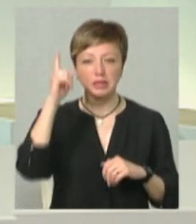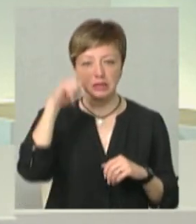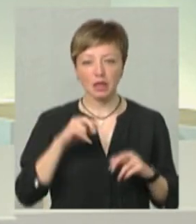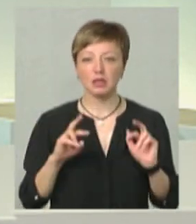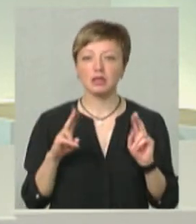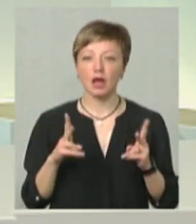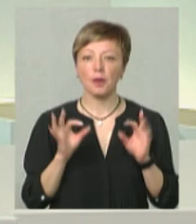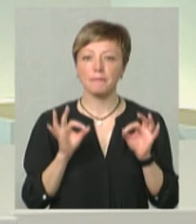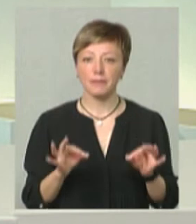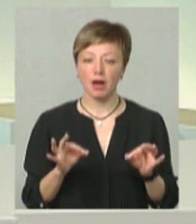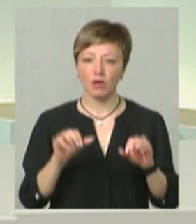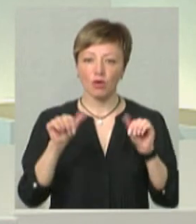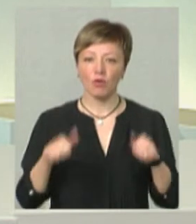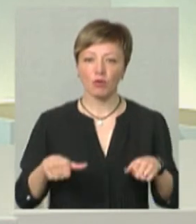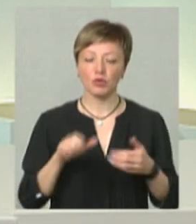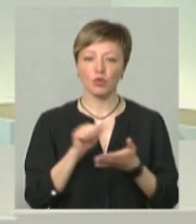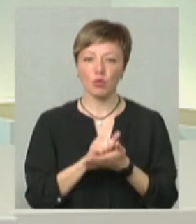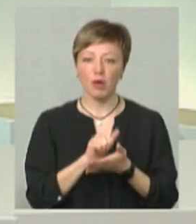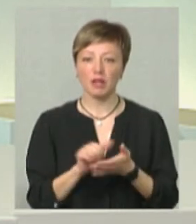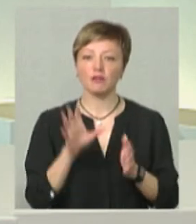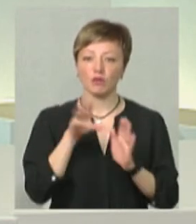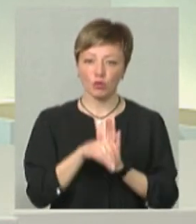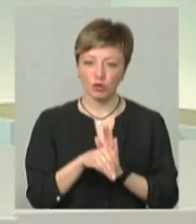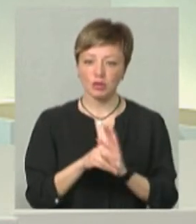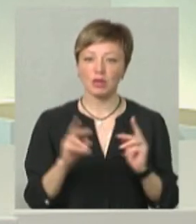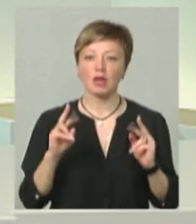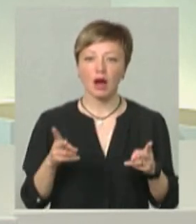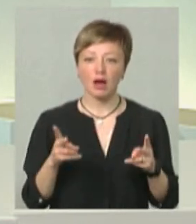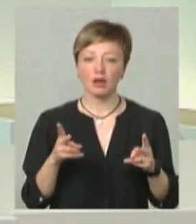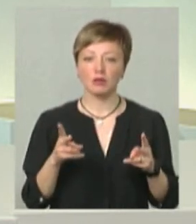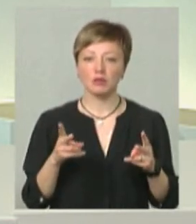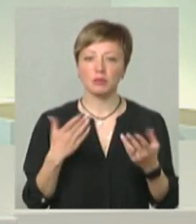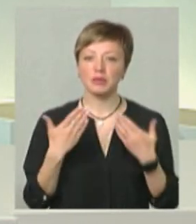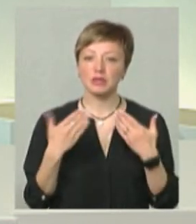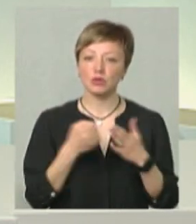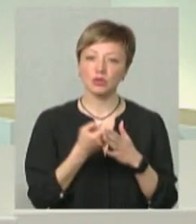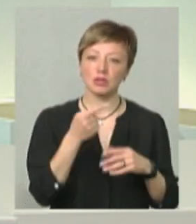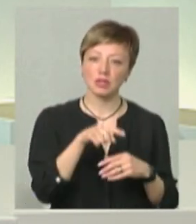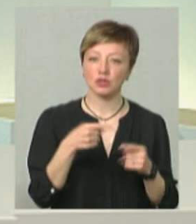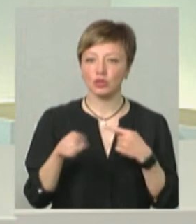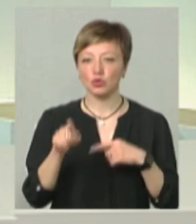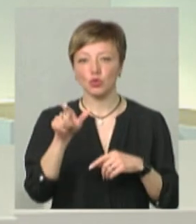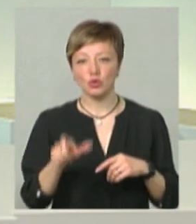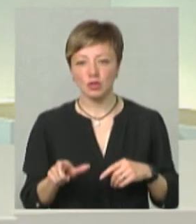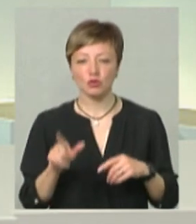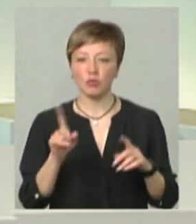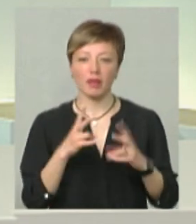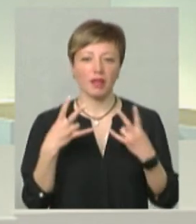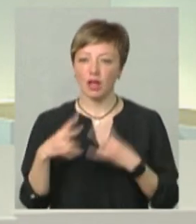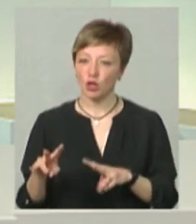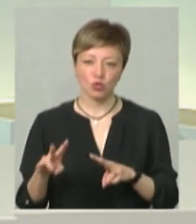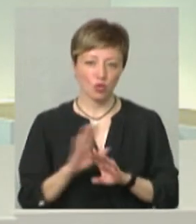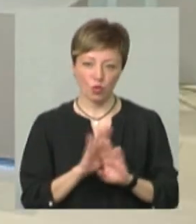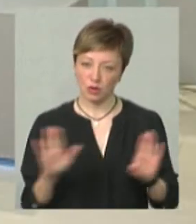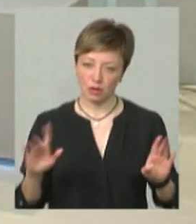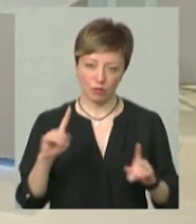як правильно оформити документи, і в тому числі, як підійти до тієї чи іншої людини, для того, щоб не нашкодити